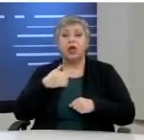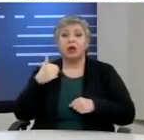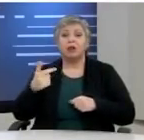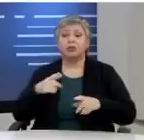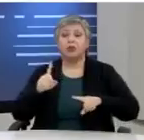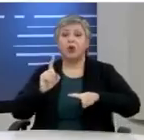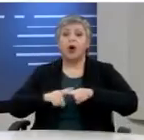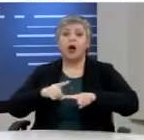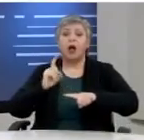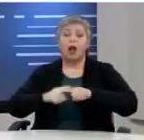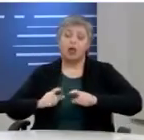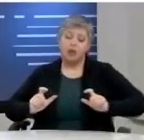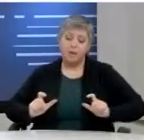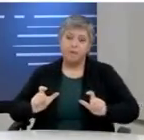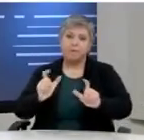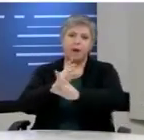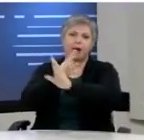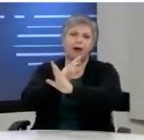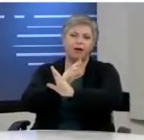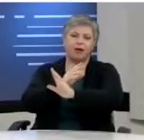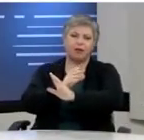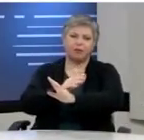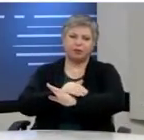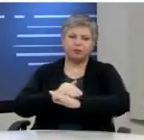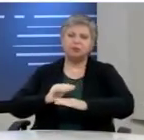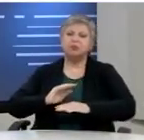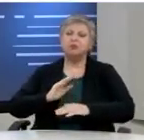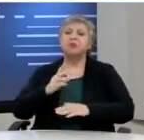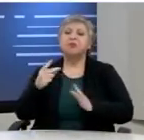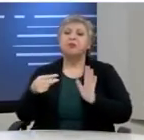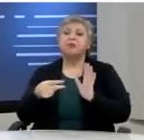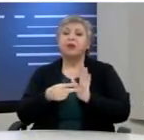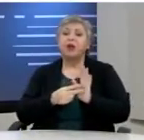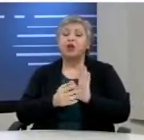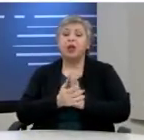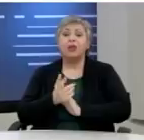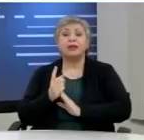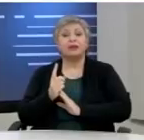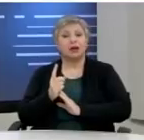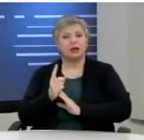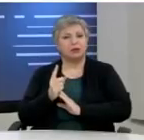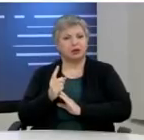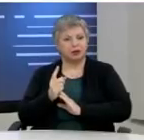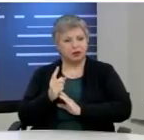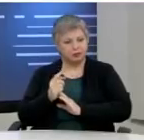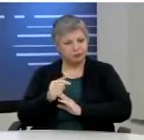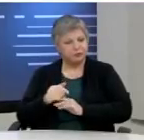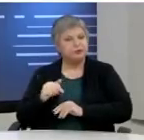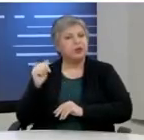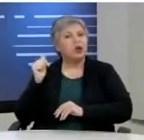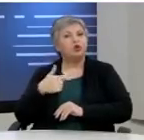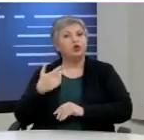Βουκουρέστι. Και έτσι ήρθε το 2011. Η δεσμενής απόφαση για τη χώρα, για την